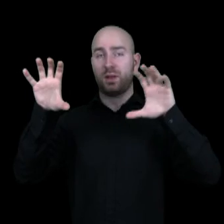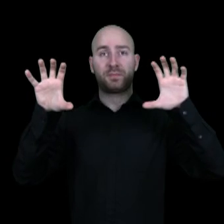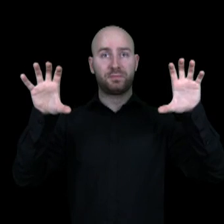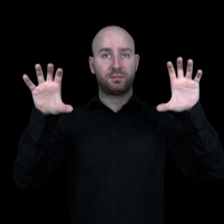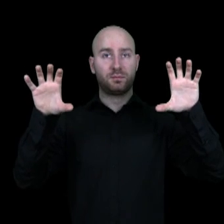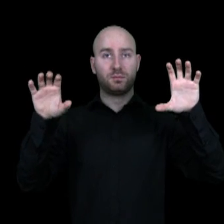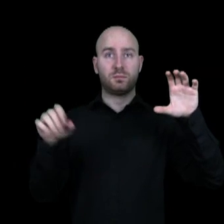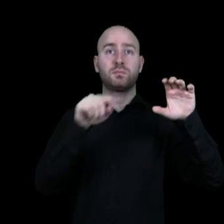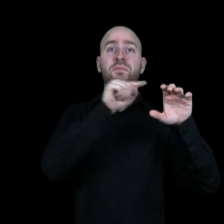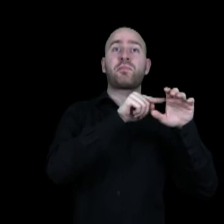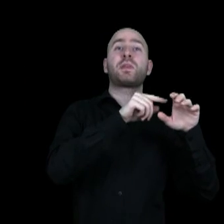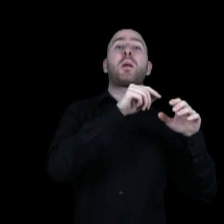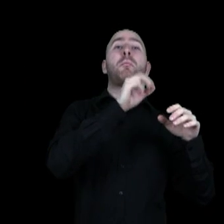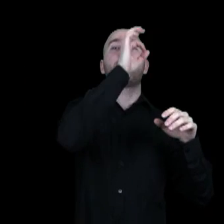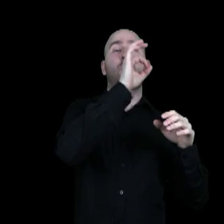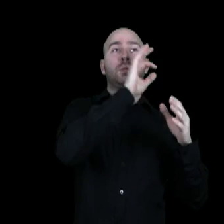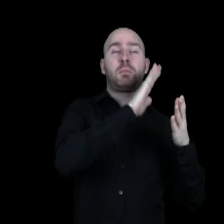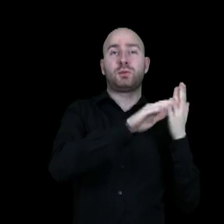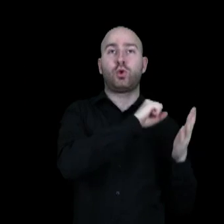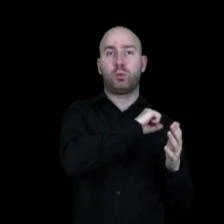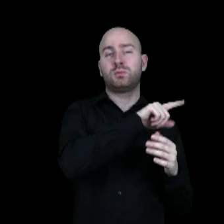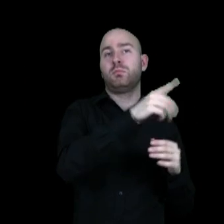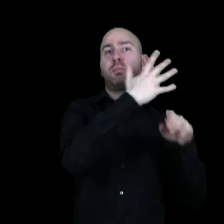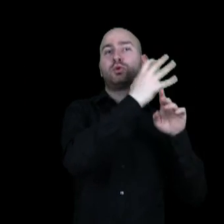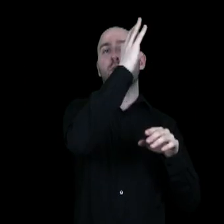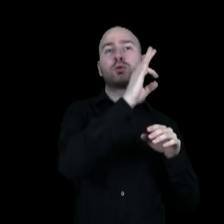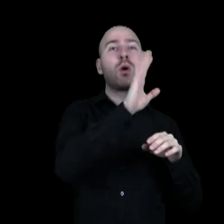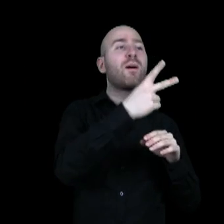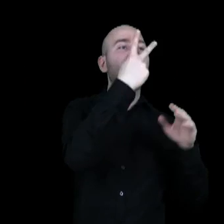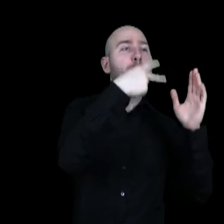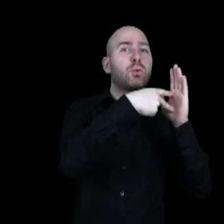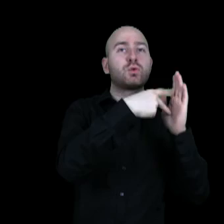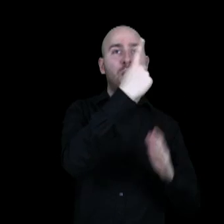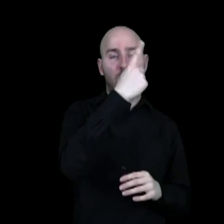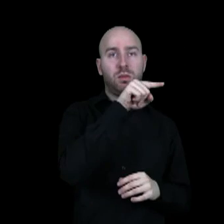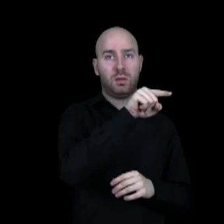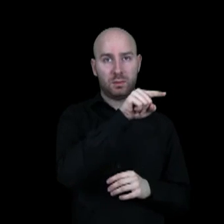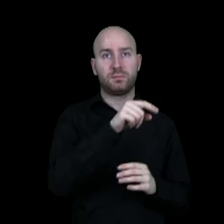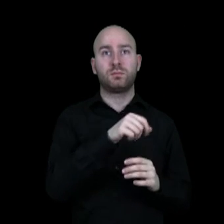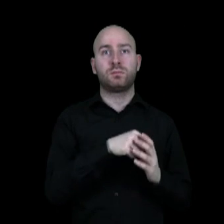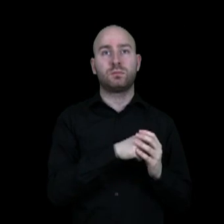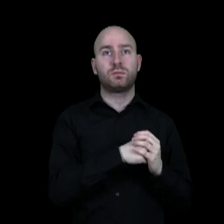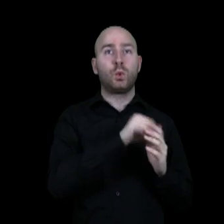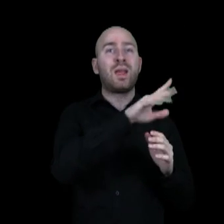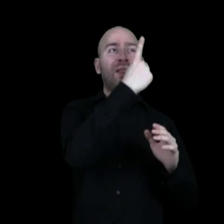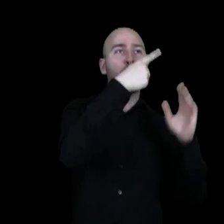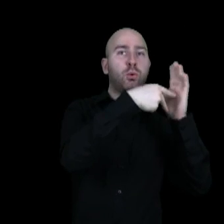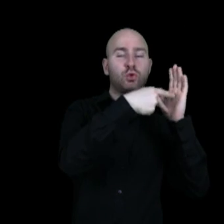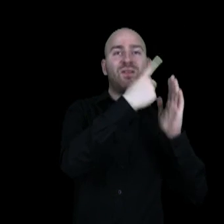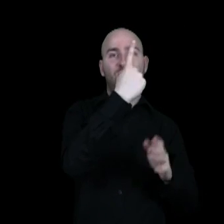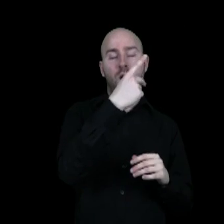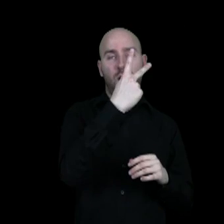tutaj stopa bezrobocia wynosiła 50 procent jeden dzielone przez